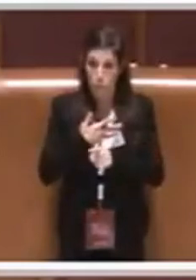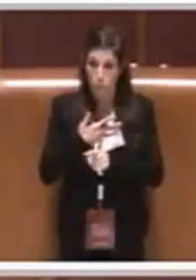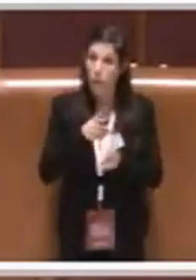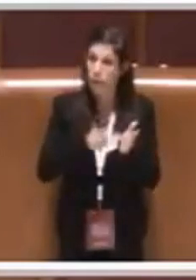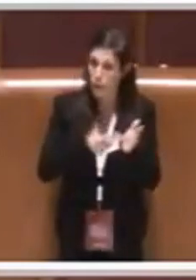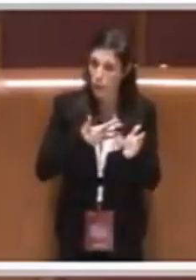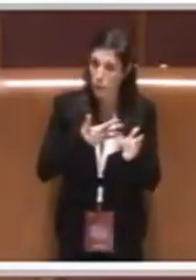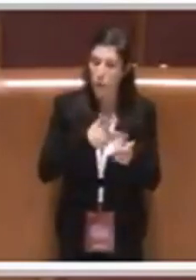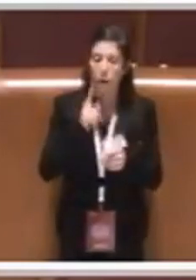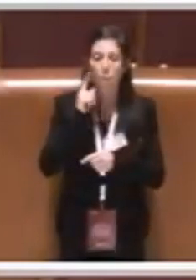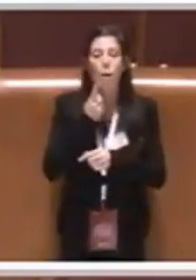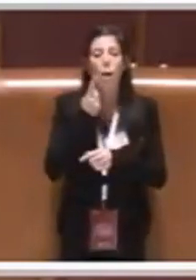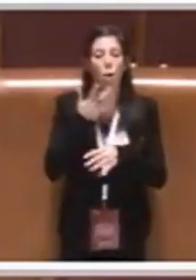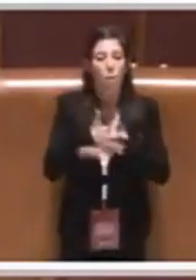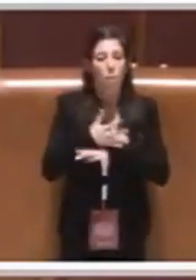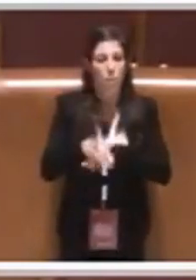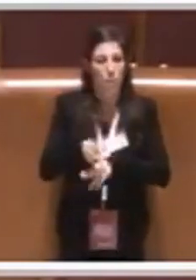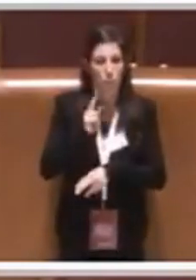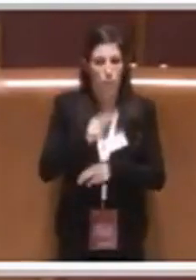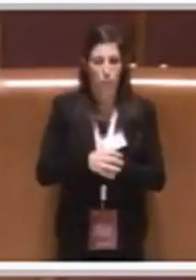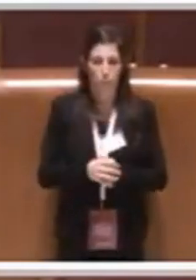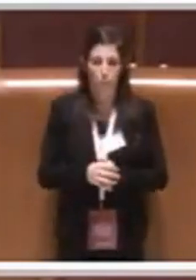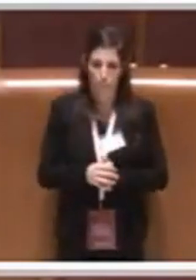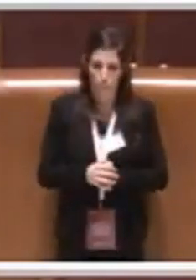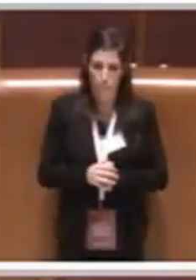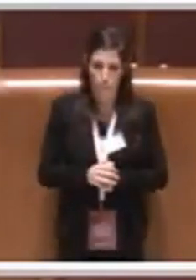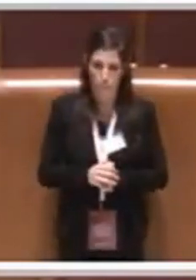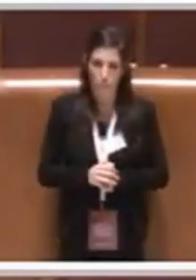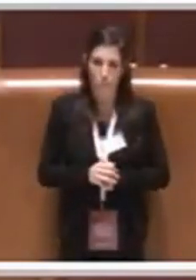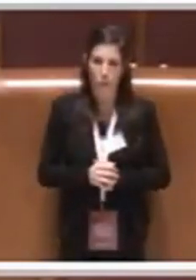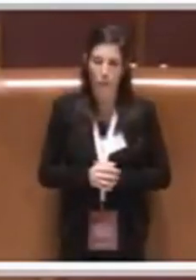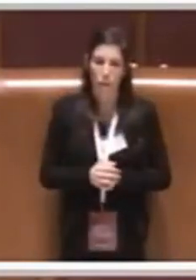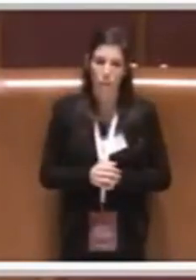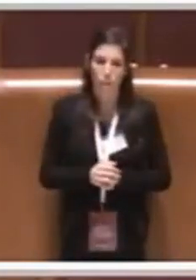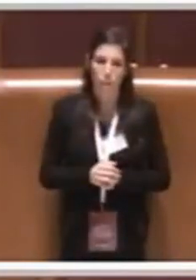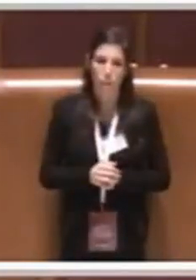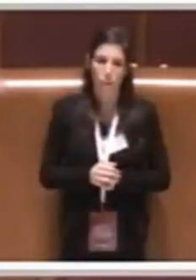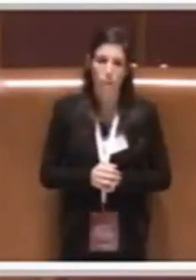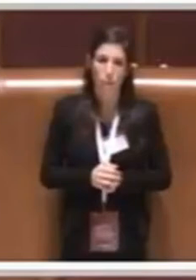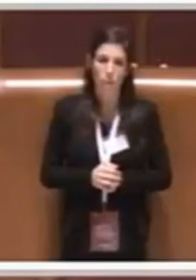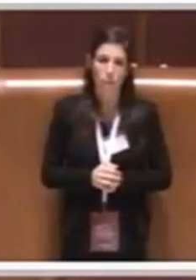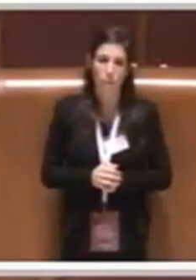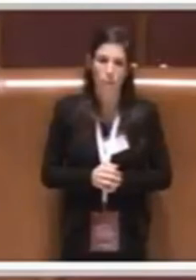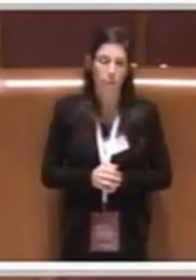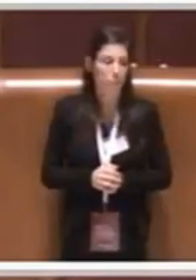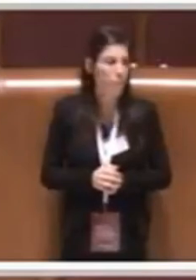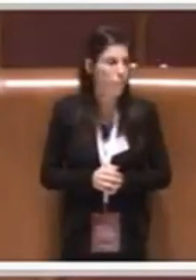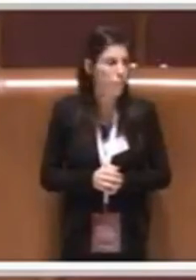portare le loro opposizioni rispetto al diniego della domanda accolta.